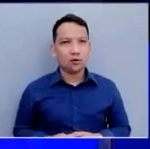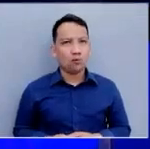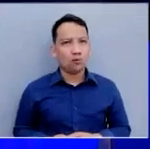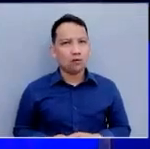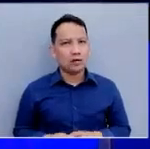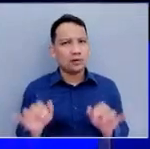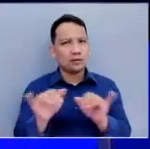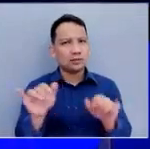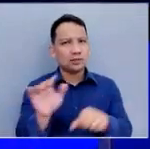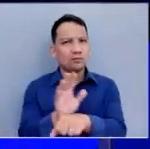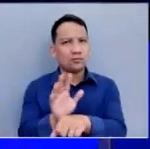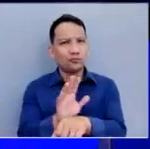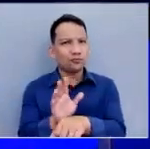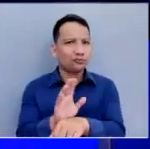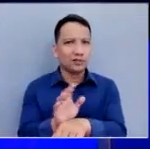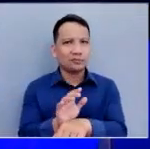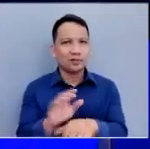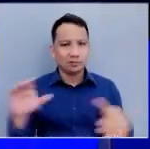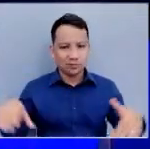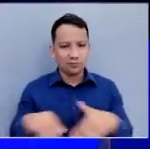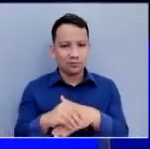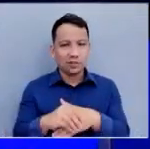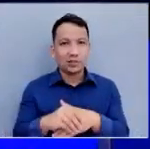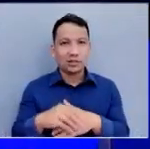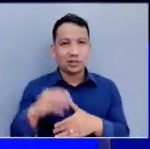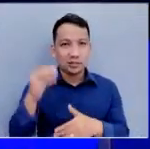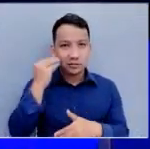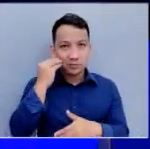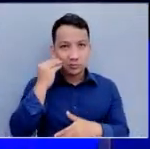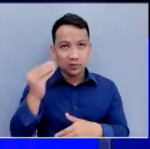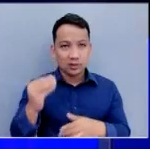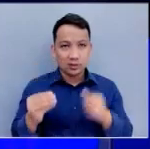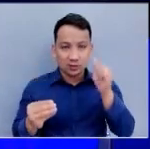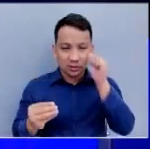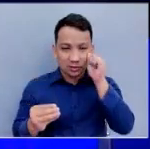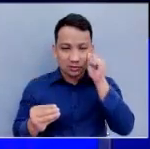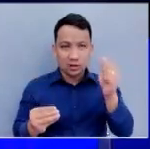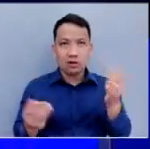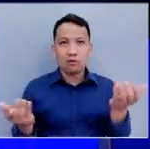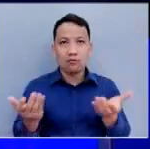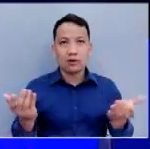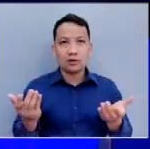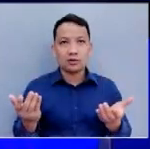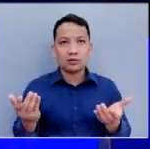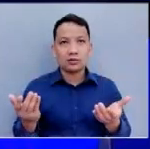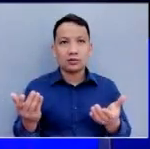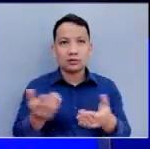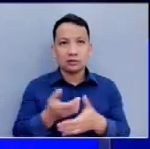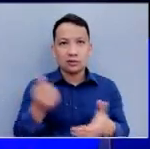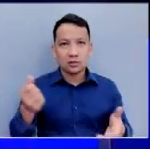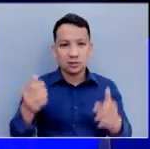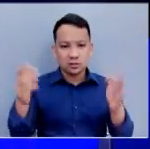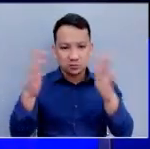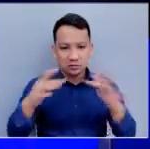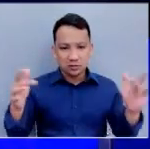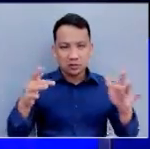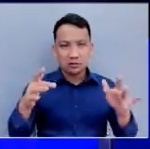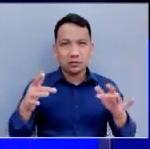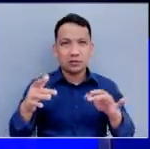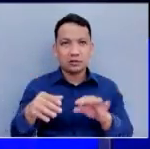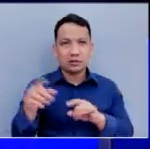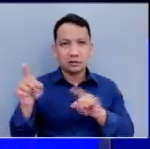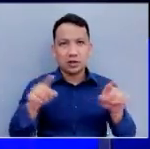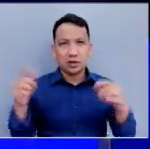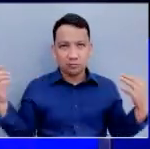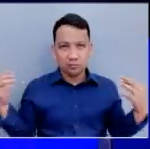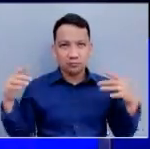pelikula ang most anticipated wedding na Maine Mendoza at Arjo Atayde. Bukod kasi sa parang hinugot sa fairytale ang ceremony, star-studded din